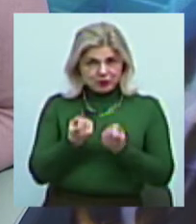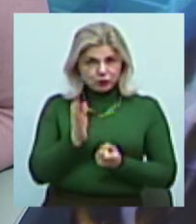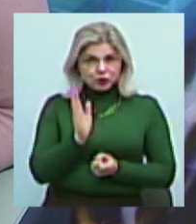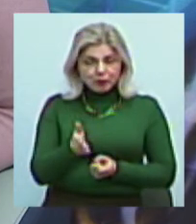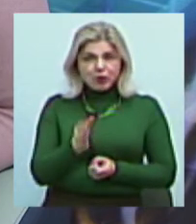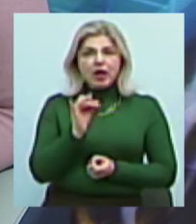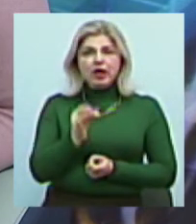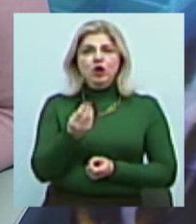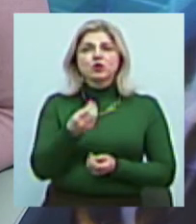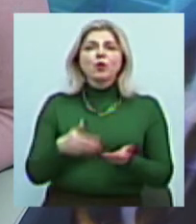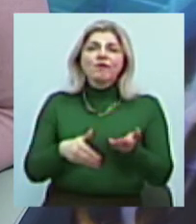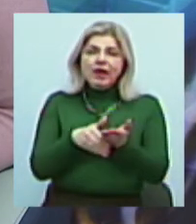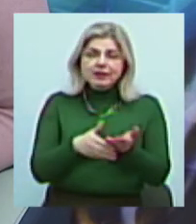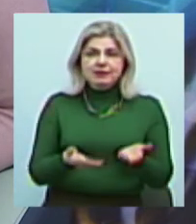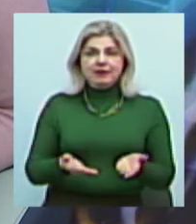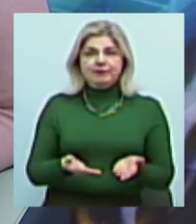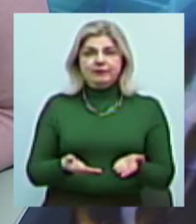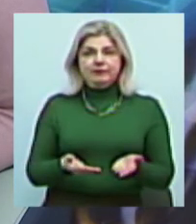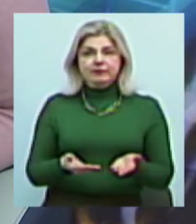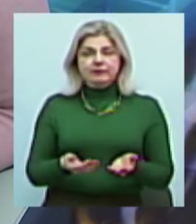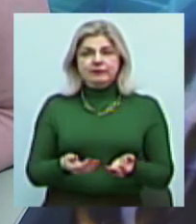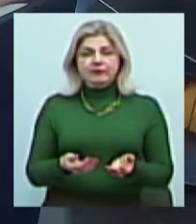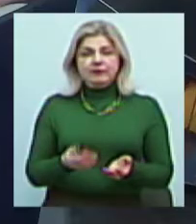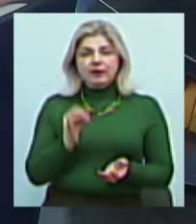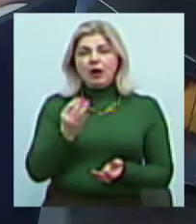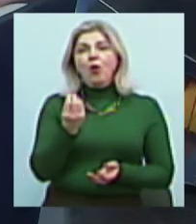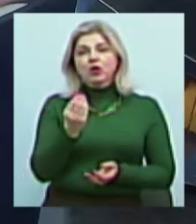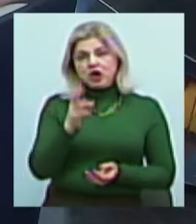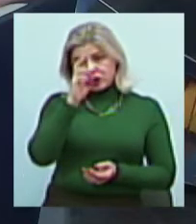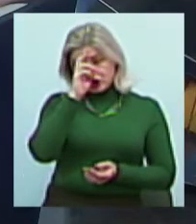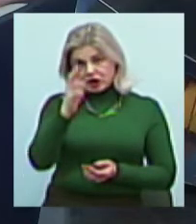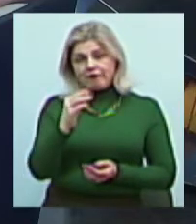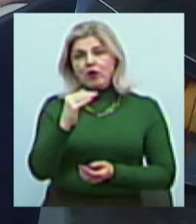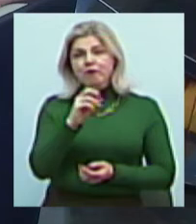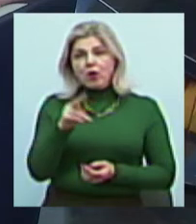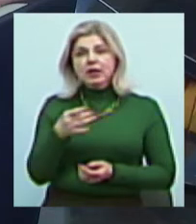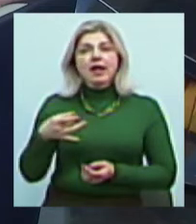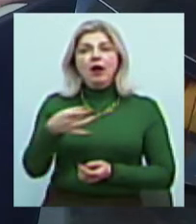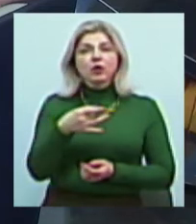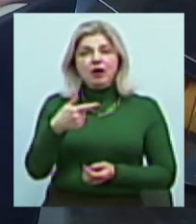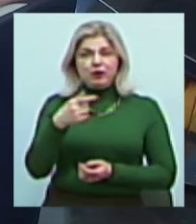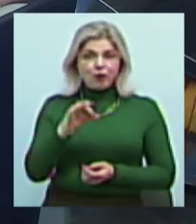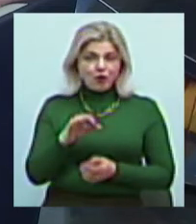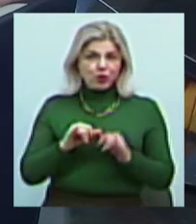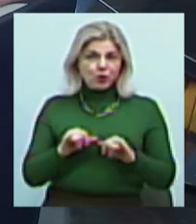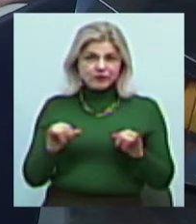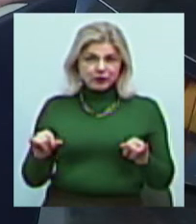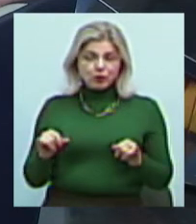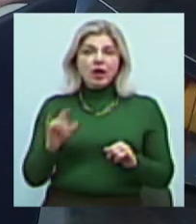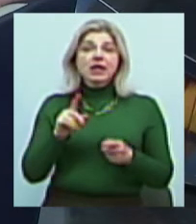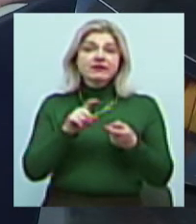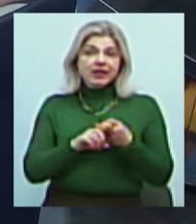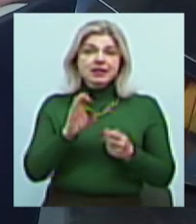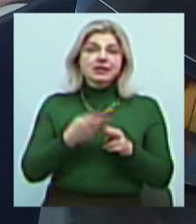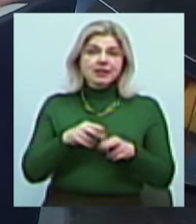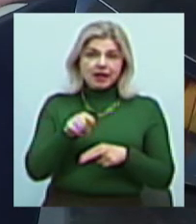це і субвенції, і кошти Державного фонду регіонального розвитку. У зв'язку з цим також було